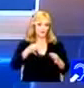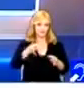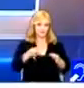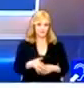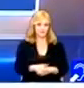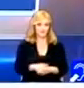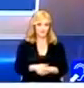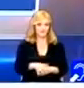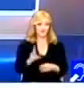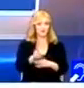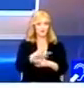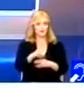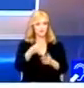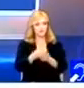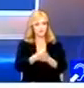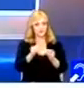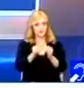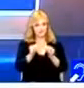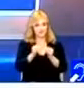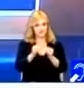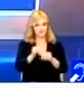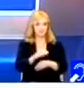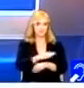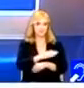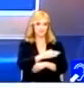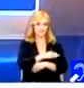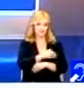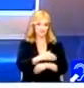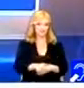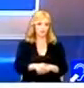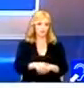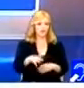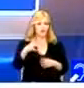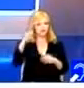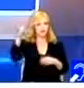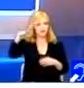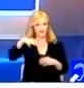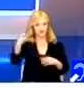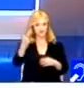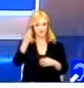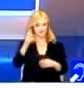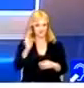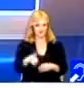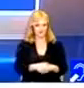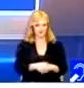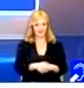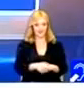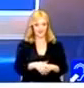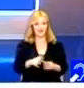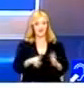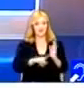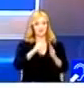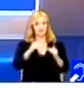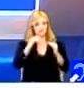înregistra în jur de 10 grade Celsius. Așadar, mâine nu prea ne bucurăm de soare, cerul va fi înorat, dar cu toate acestea maximele vor crește